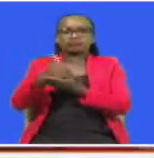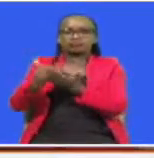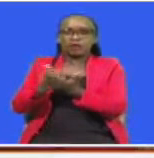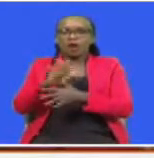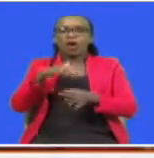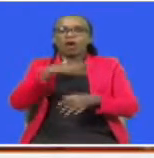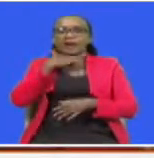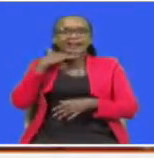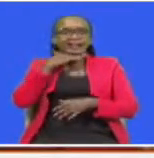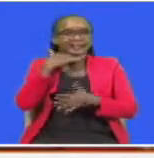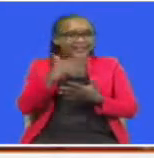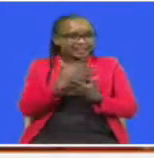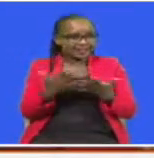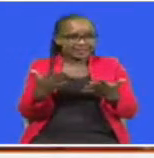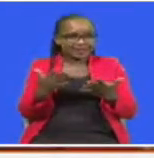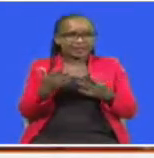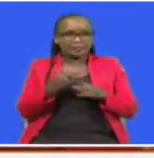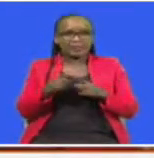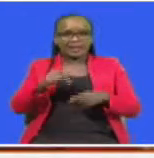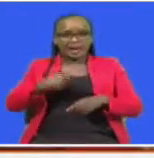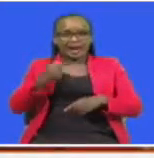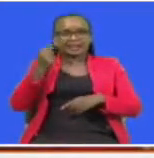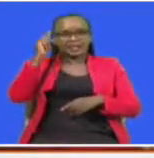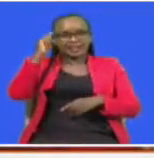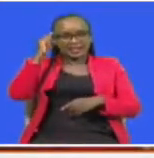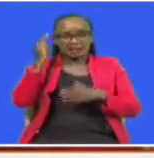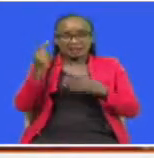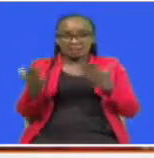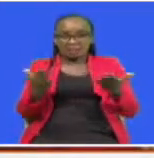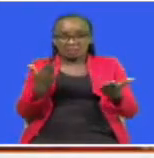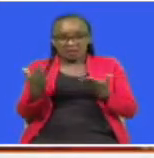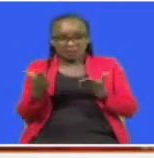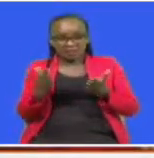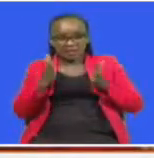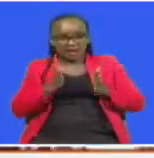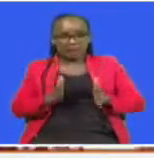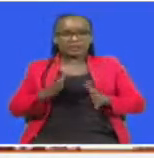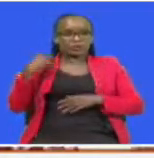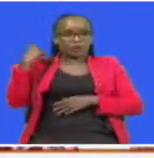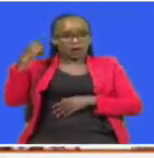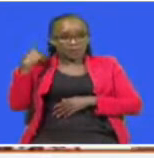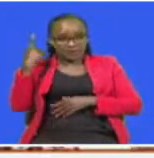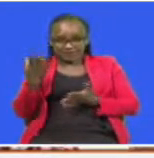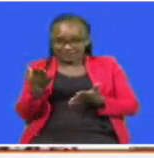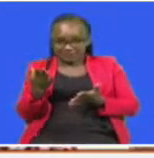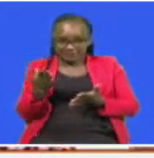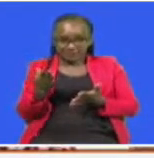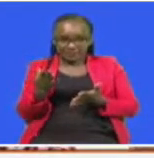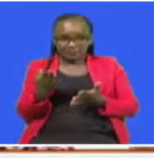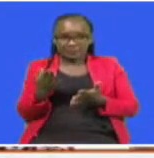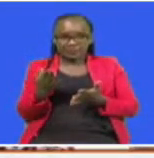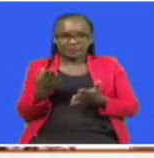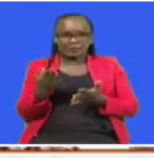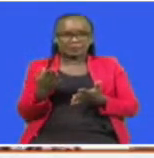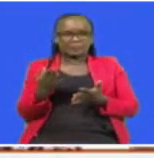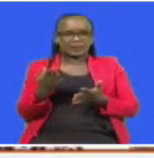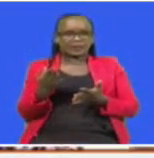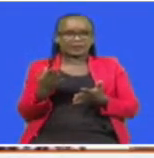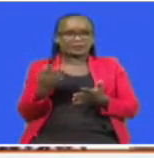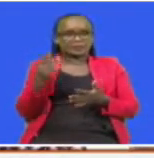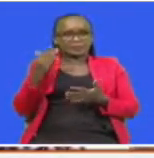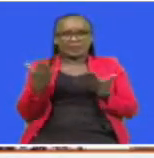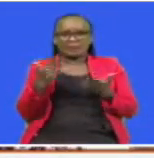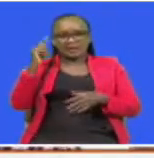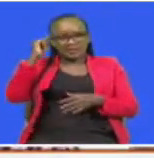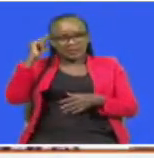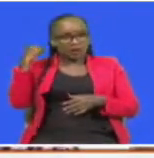makaratasi. Lakini kwa ile sisi tulikuwa nafikiria pengine ni mwenda wazimu. Mimi naona yuko timamu,